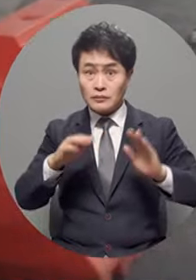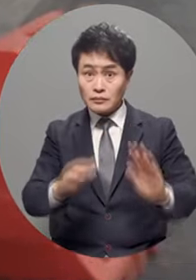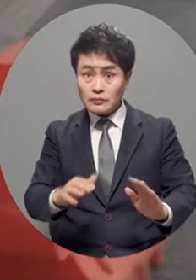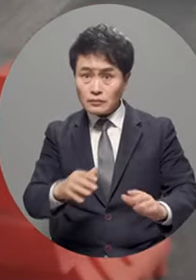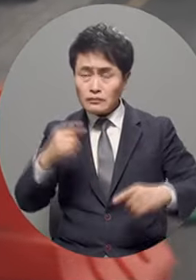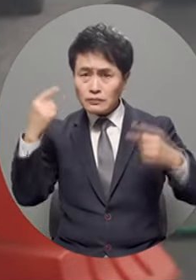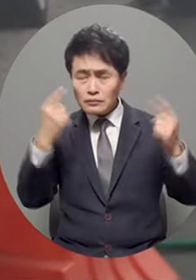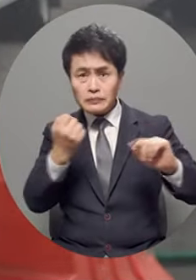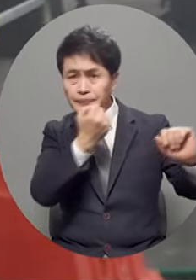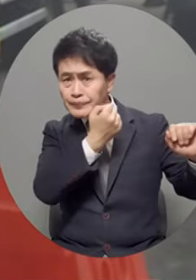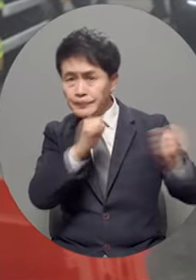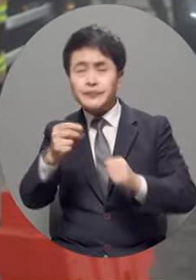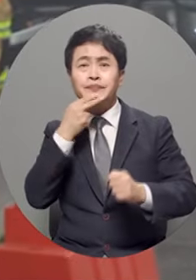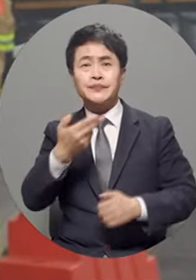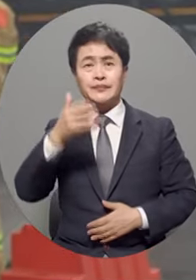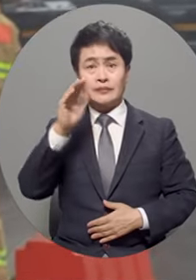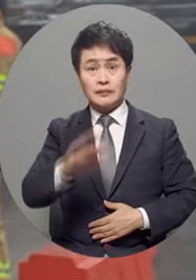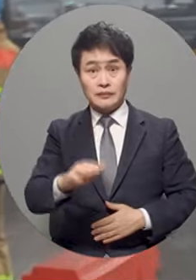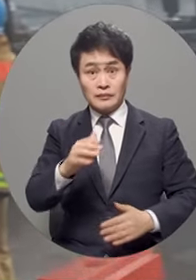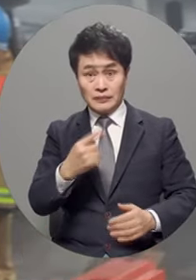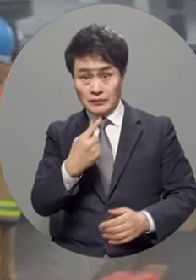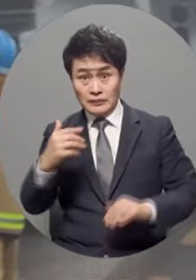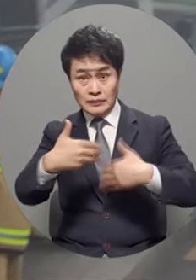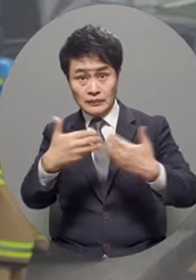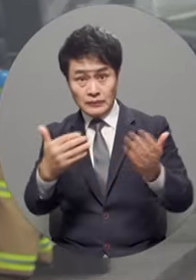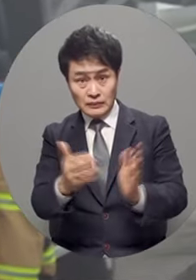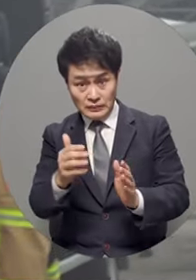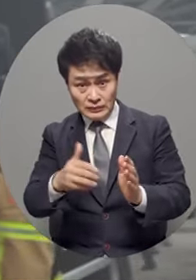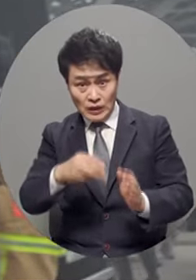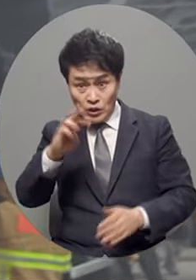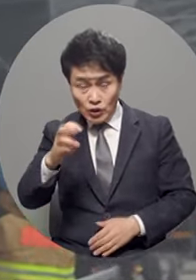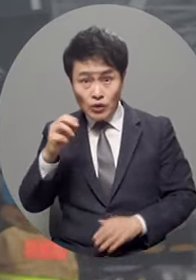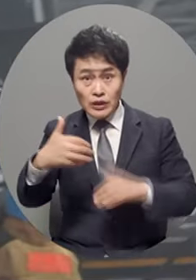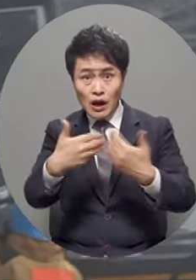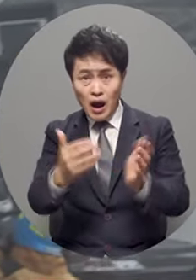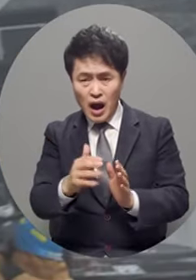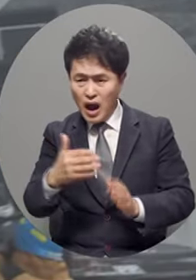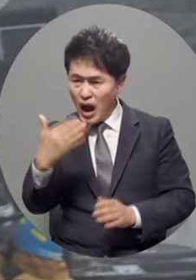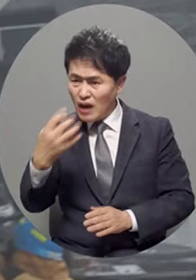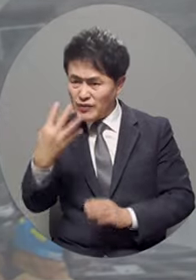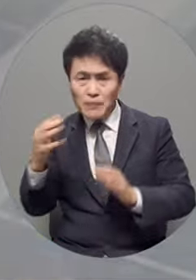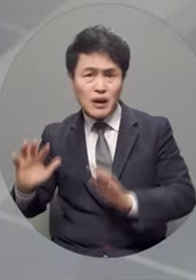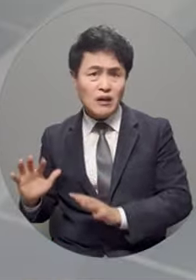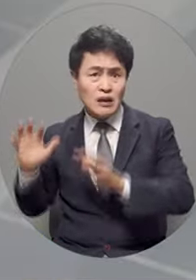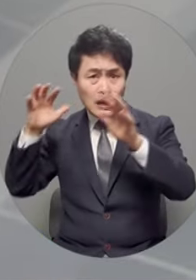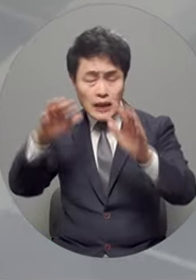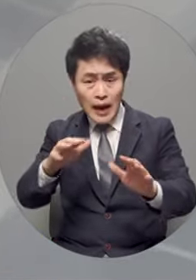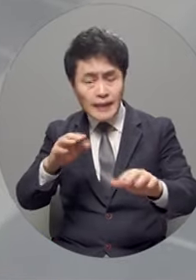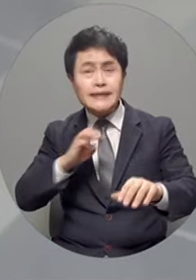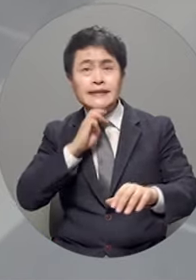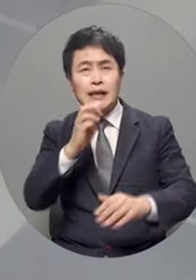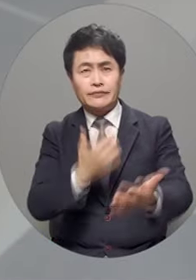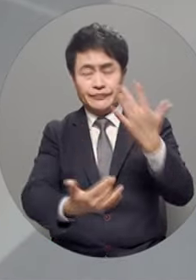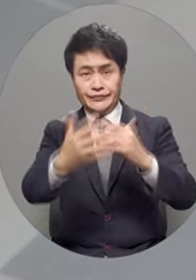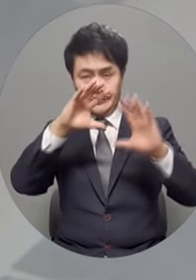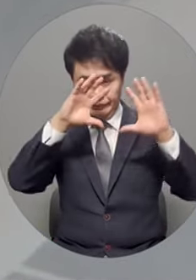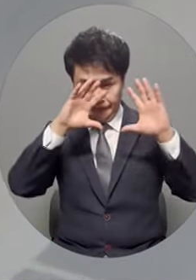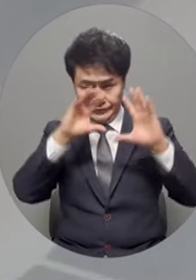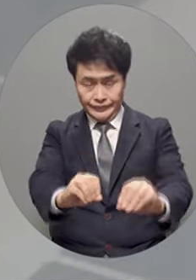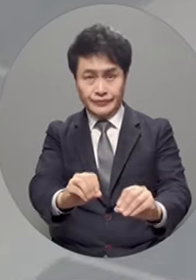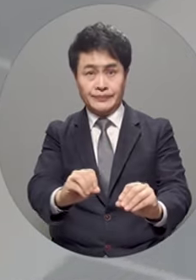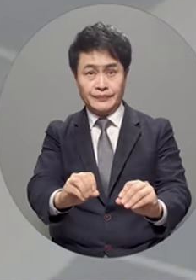다치거나 대피한 사람은 없었는데 소방당국은 장비 33대와 대원 94명을 투입해 약 30분 만에 불을 완전히